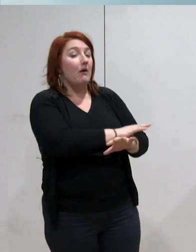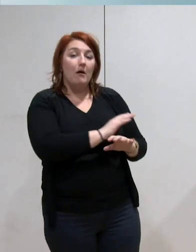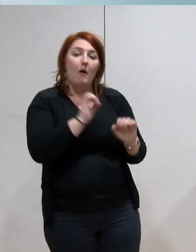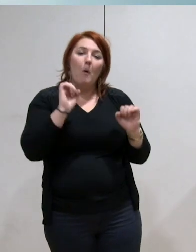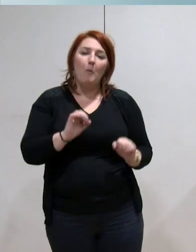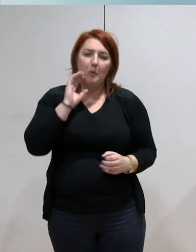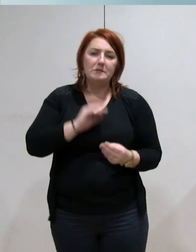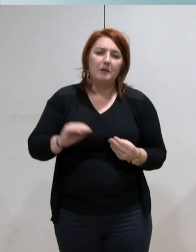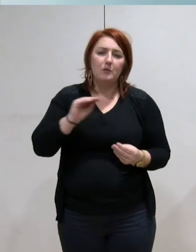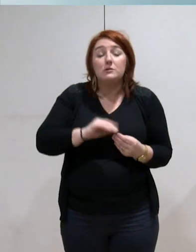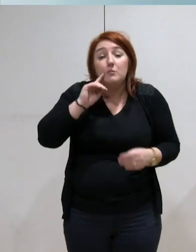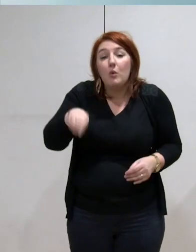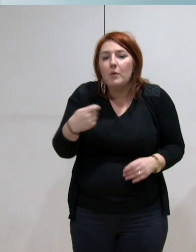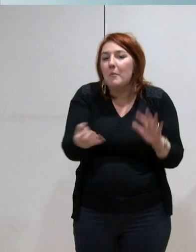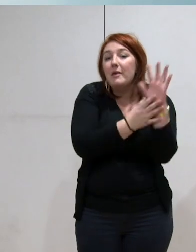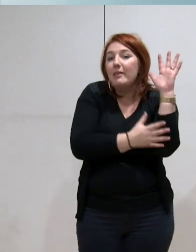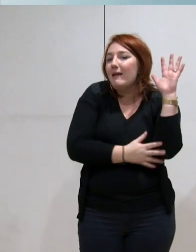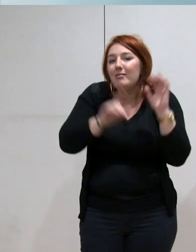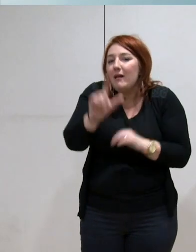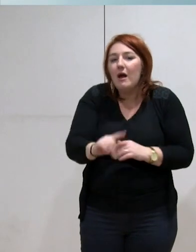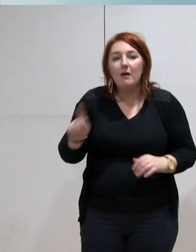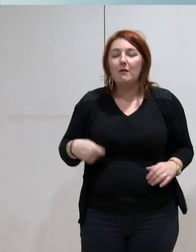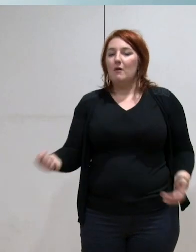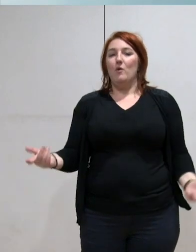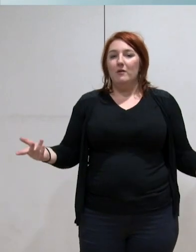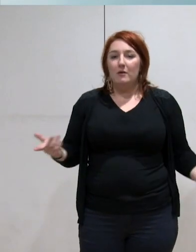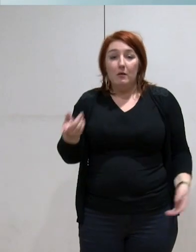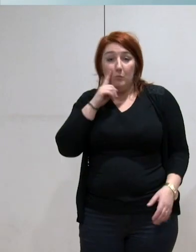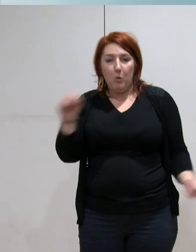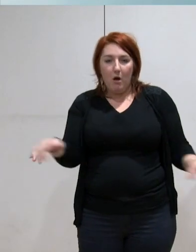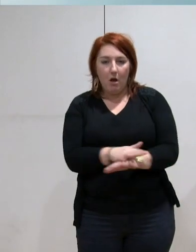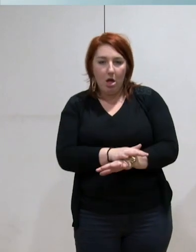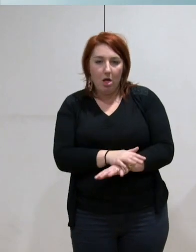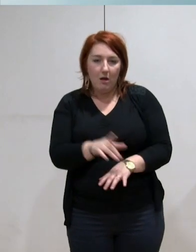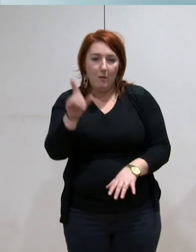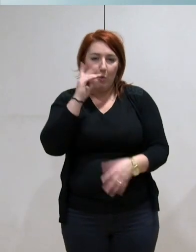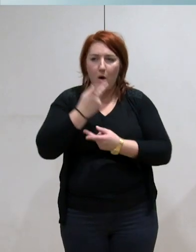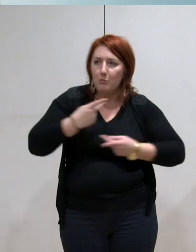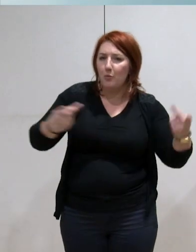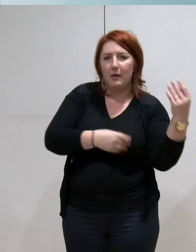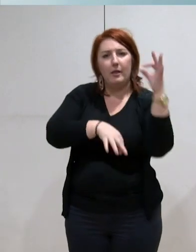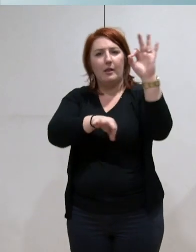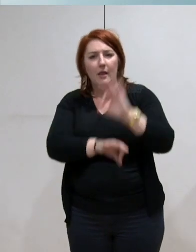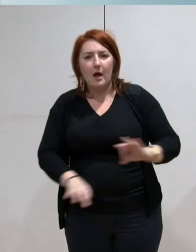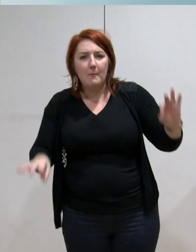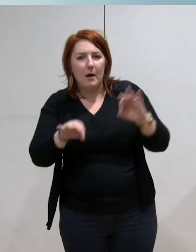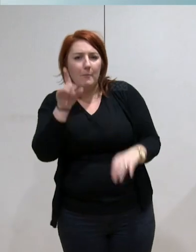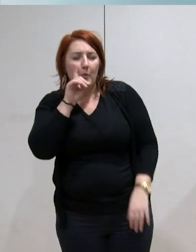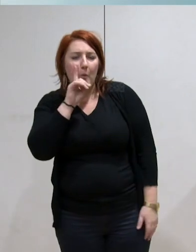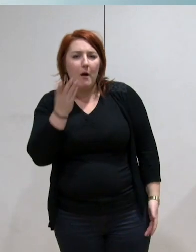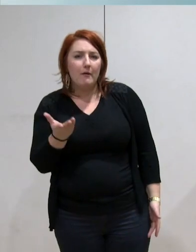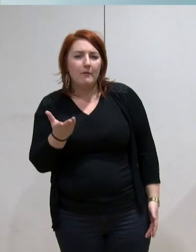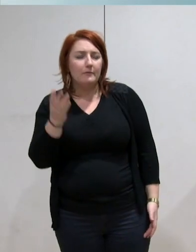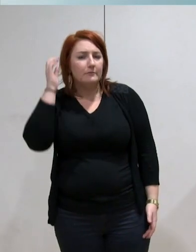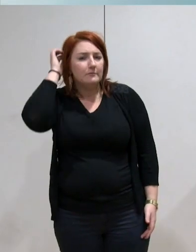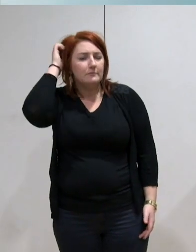critères forcément alors pourquoi ces critères ne sont pas rendus public poser la question d'une